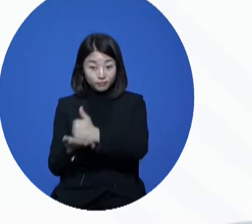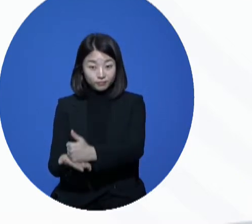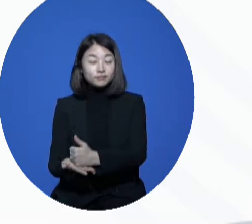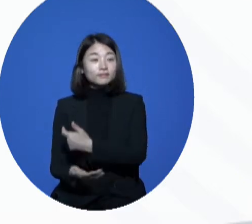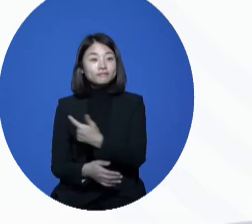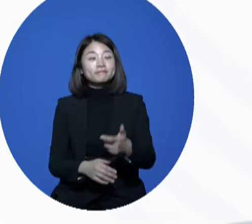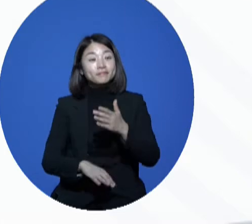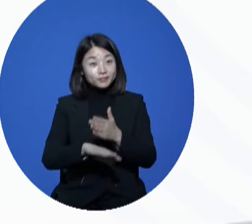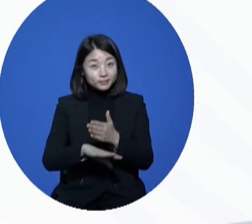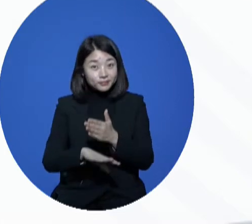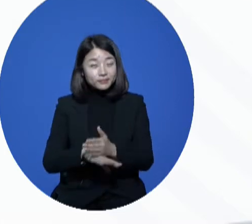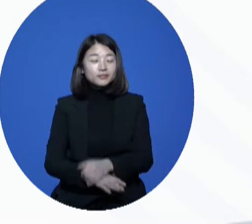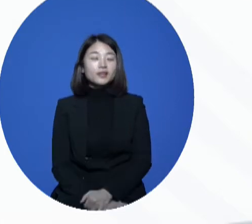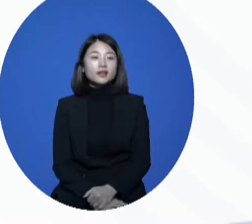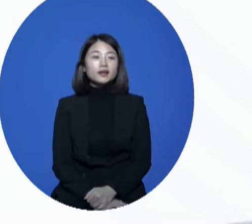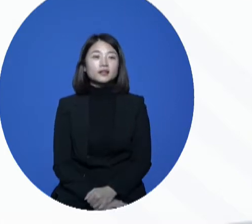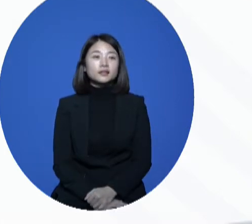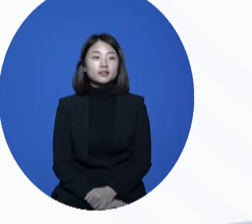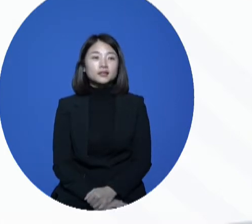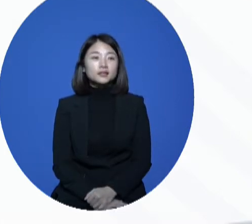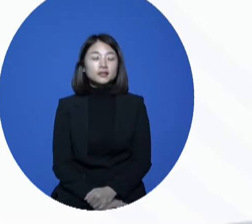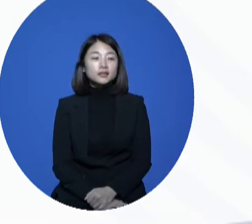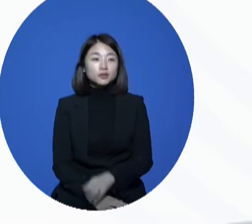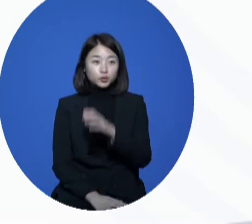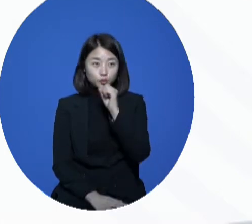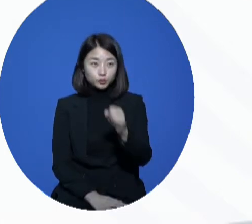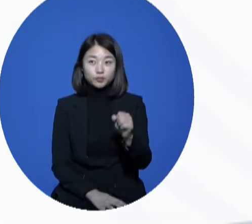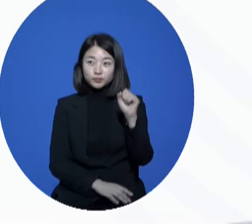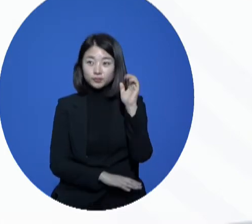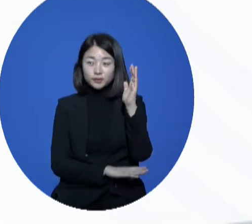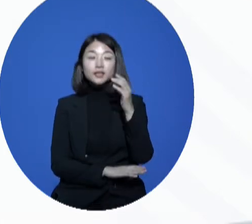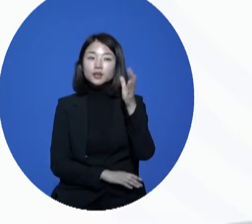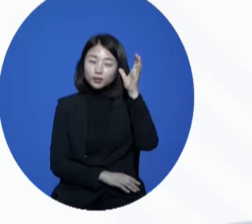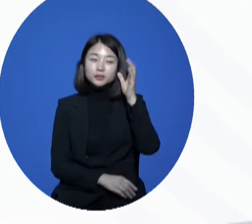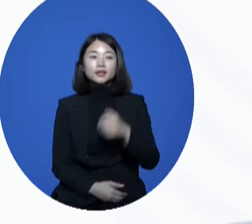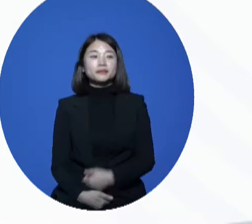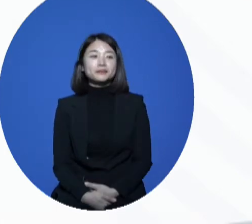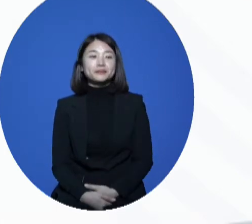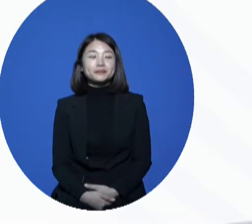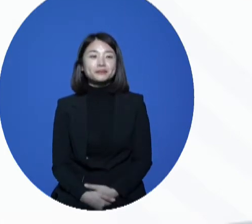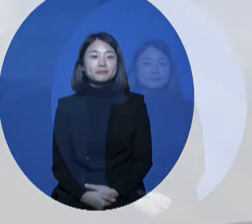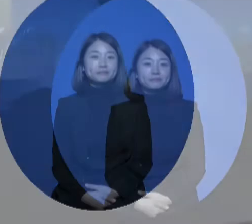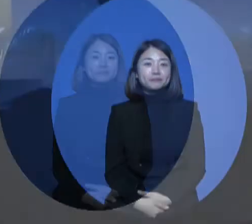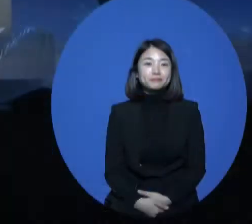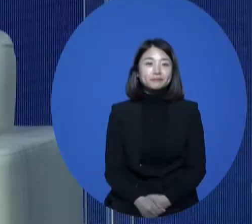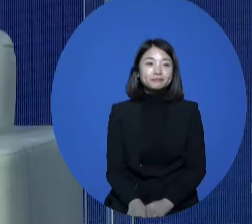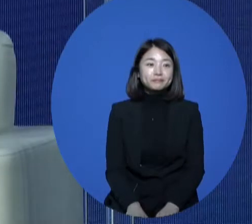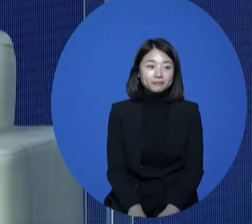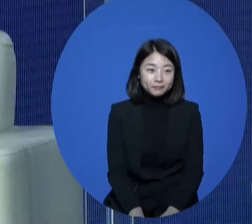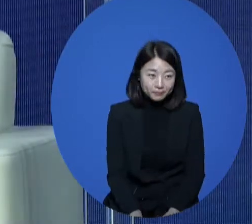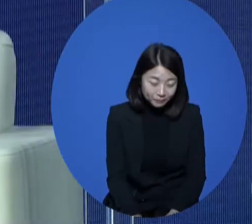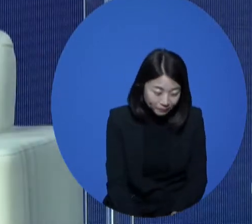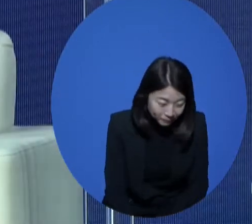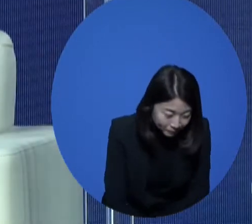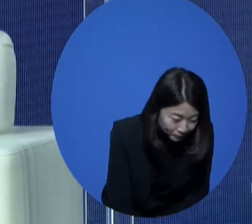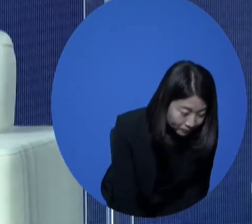주셔서 감사드리고 아주 좋은 컨퍼런스 기원합니다. 감사합니다.